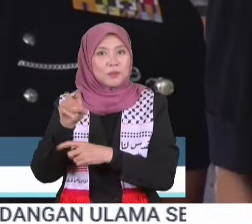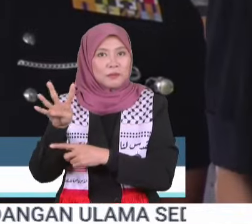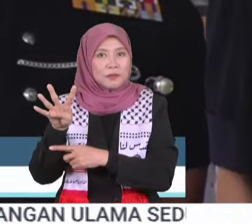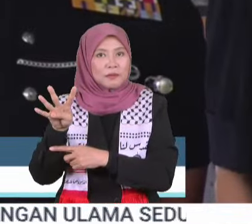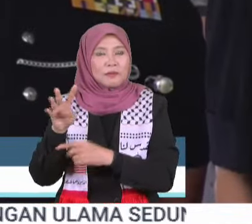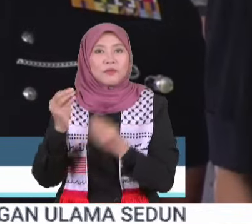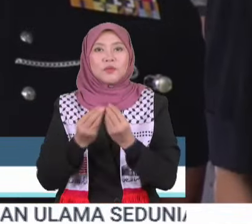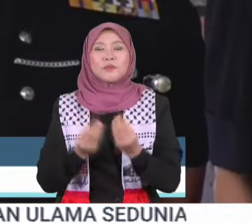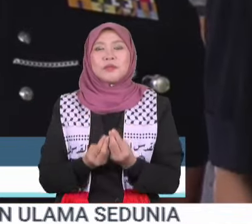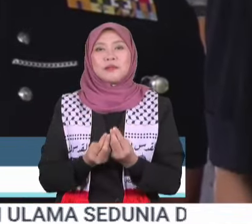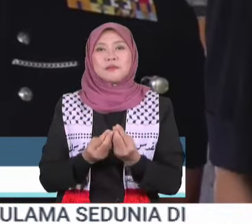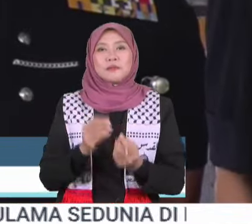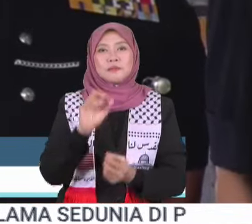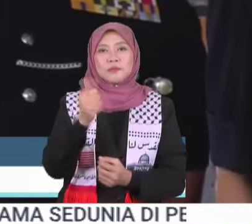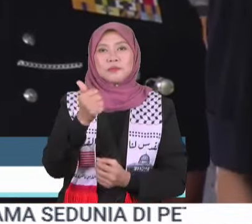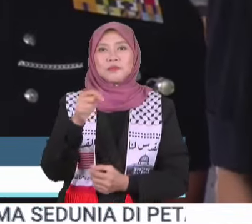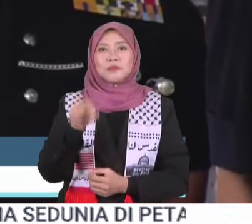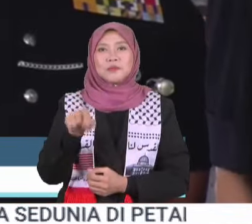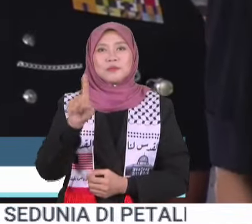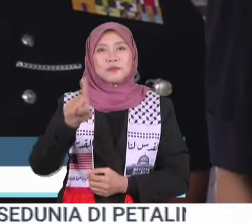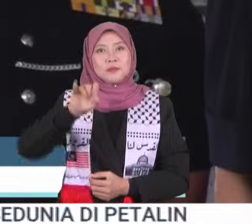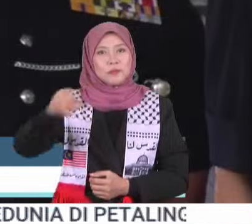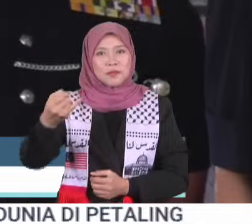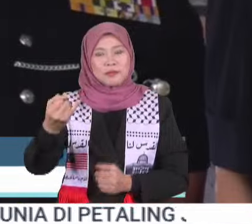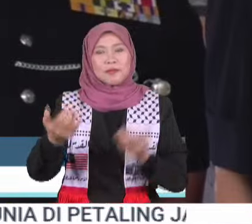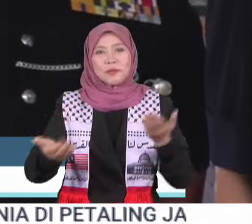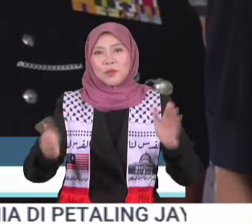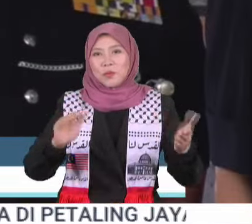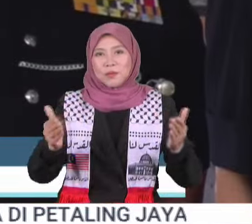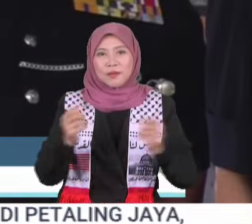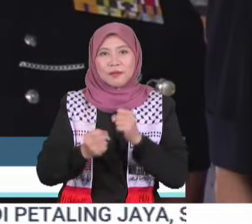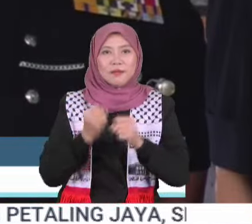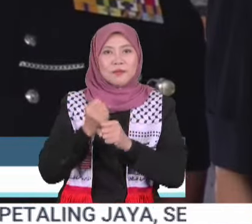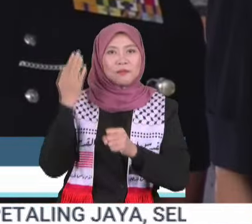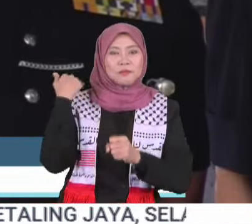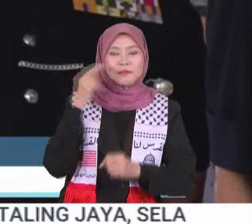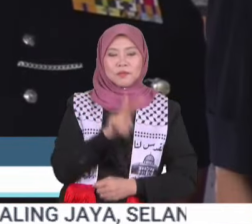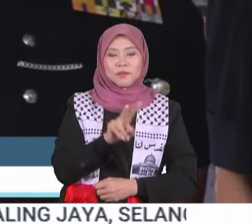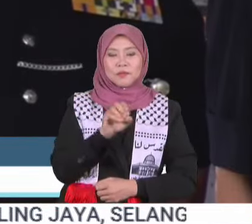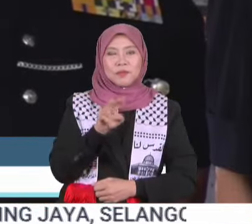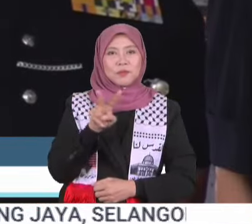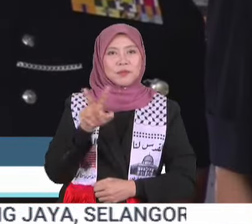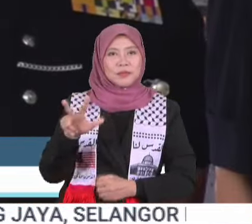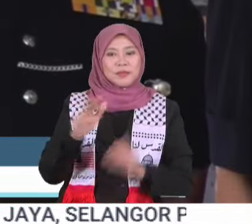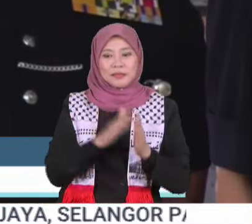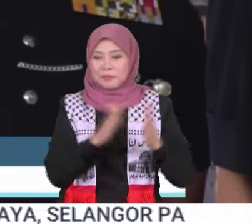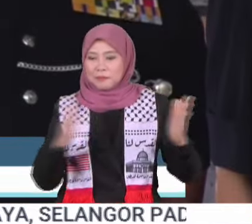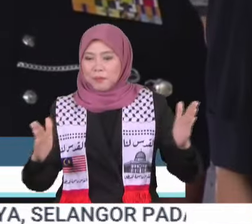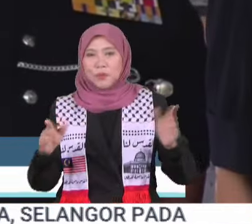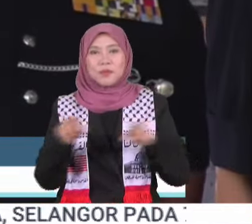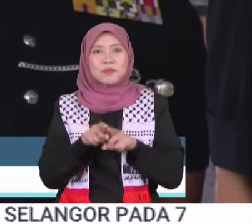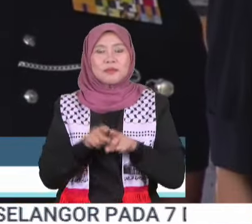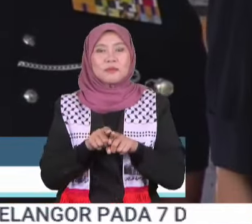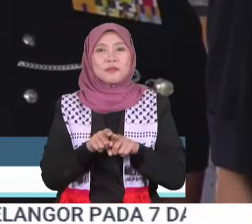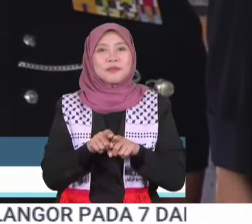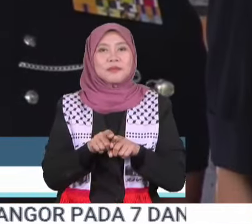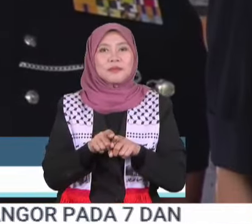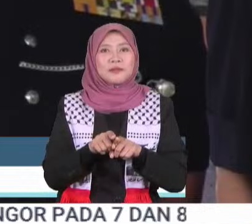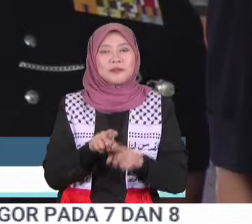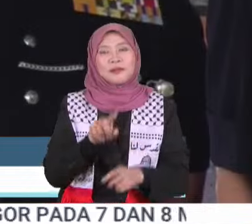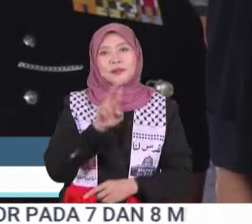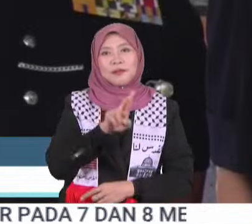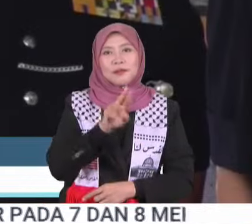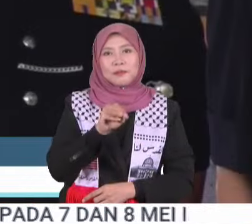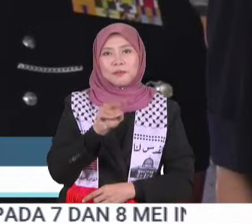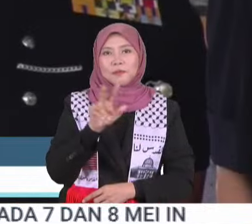jumlah RM 10.1 juta berbanding tahun 2023 bagi tempoh yang sama sebanyak